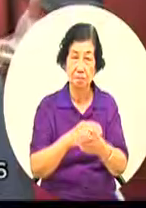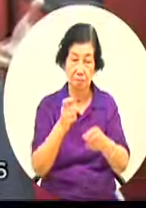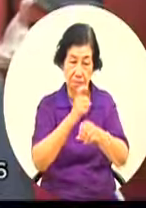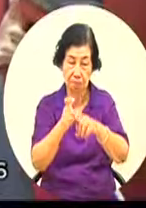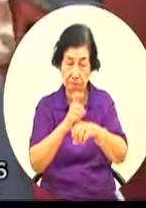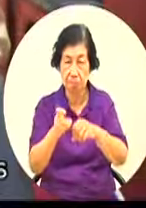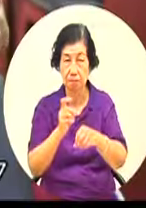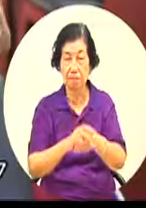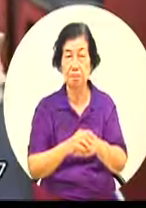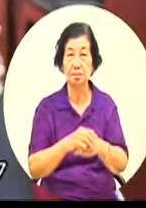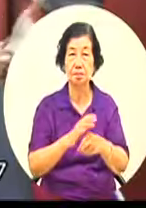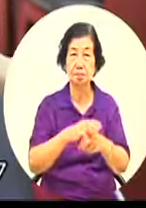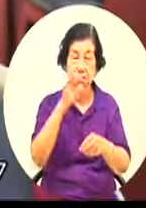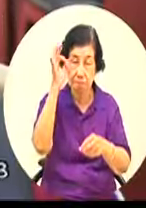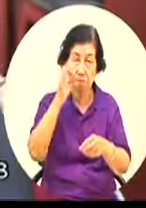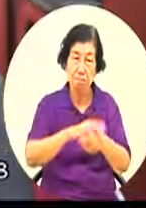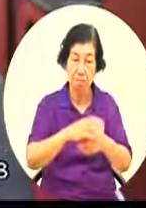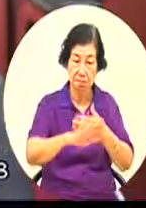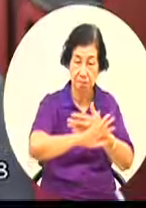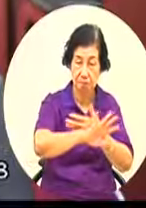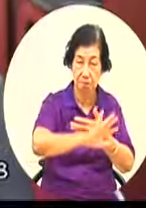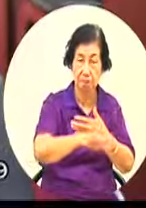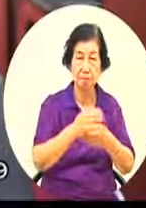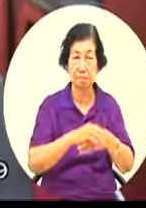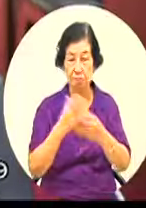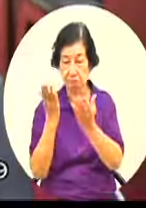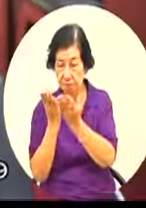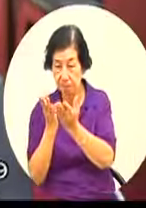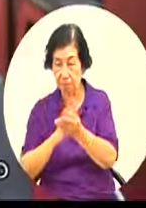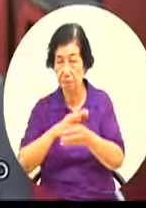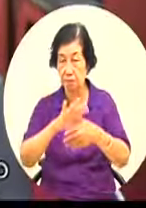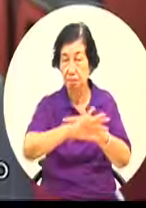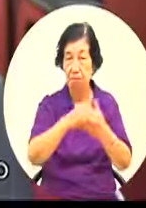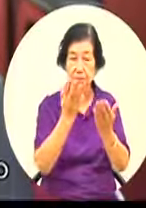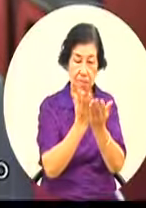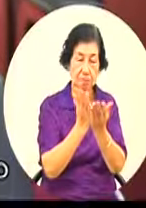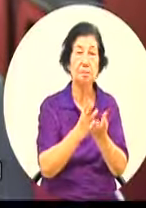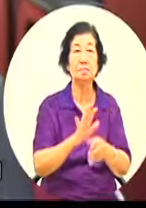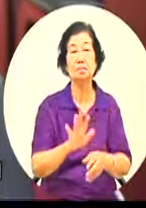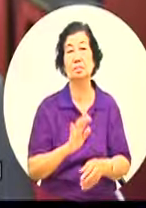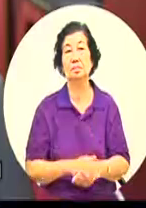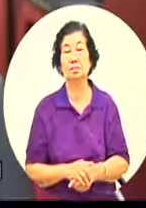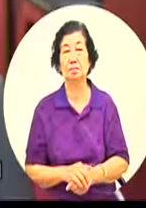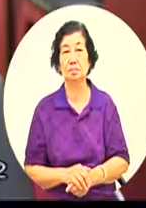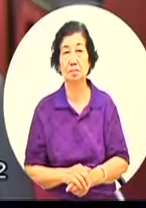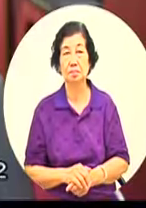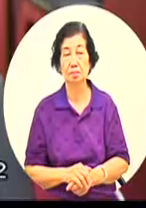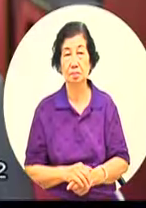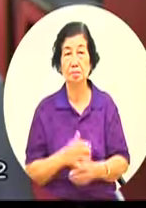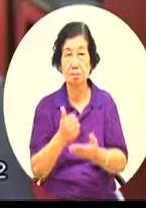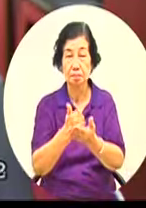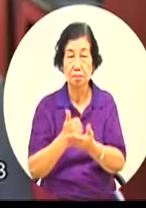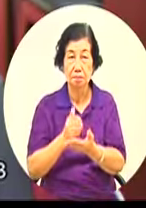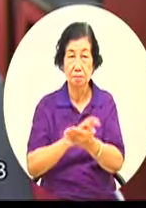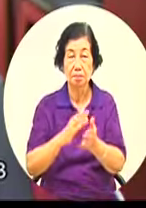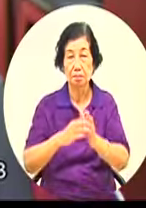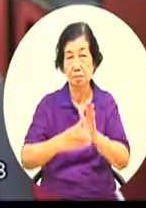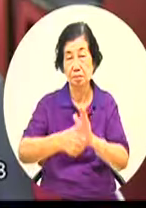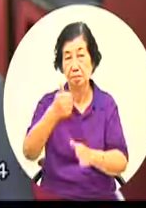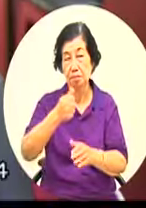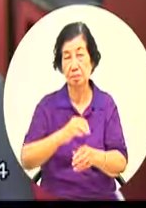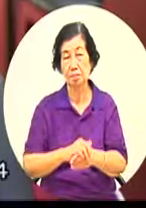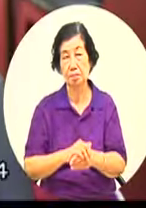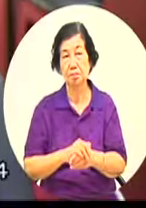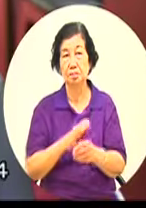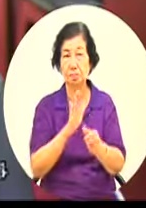于课本以外的图书哦。那这个部分雅静要请局长哦帮我们去督促一下，我们是